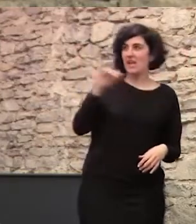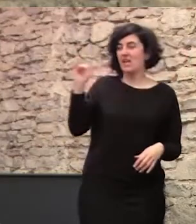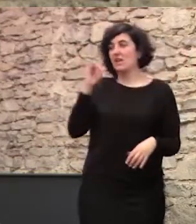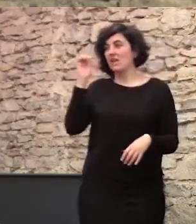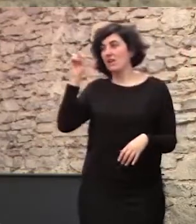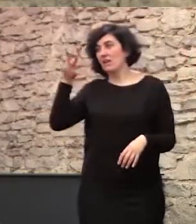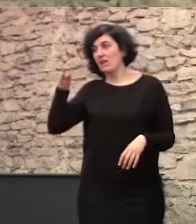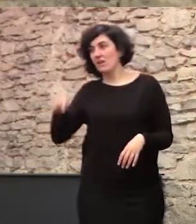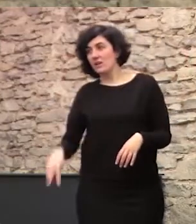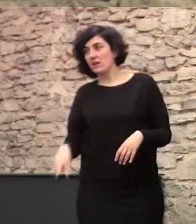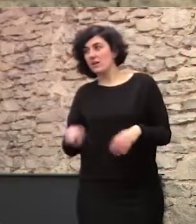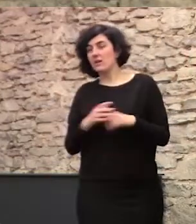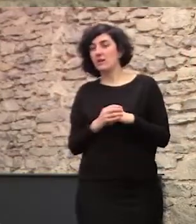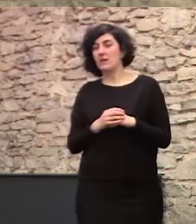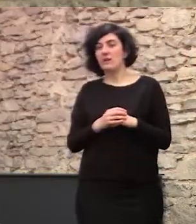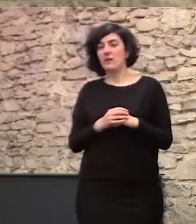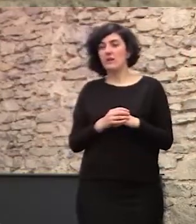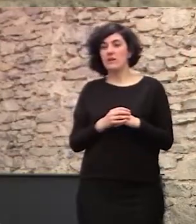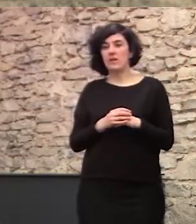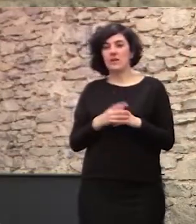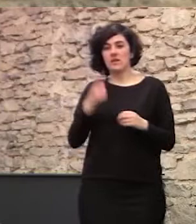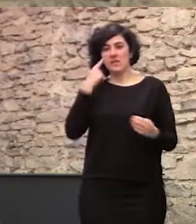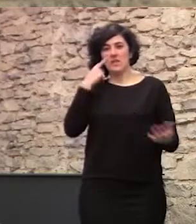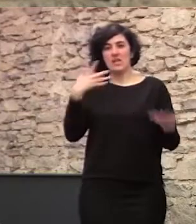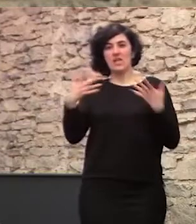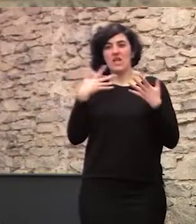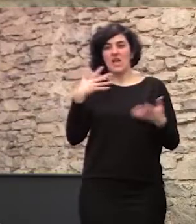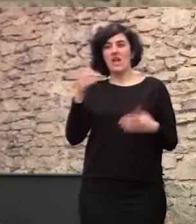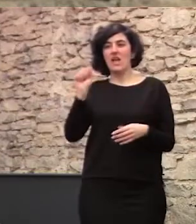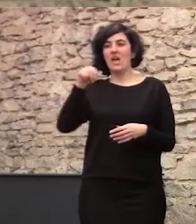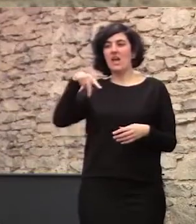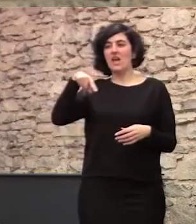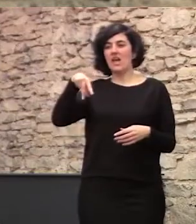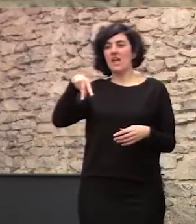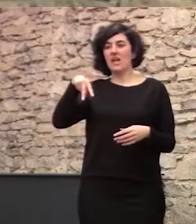artea ulertzeko modu bi talkan.